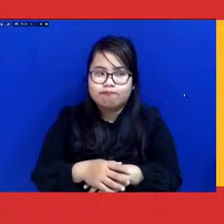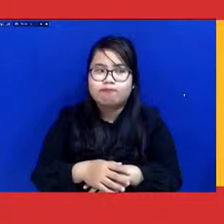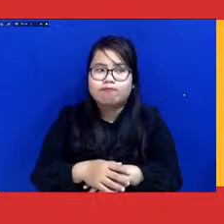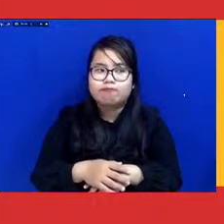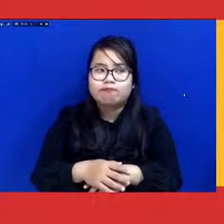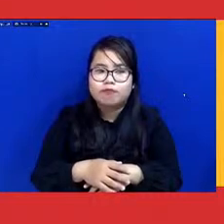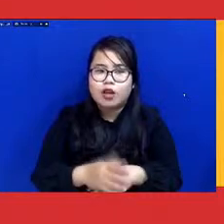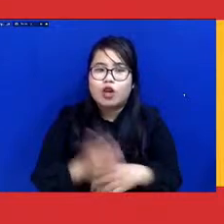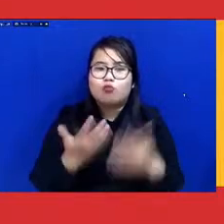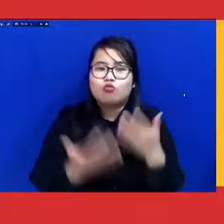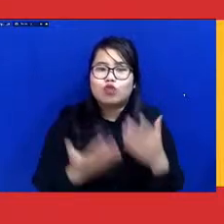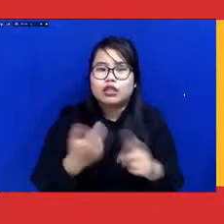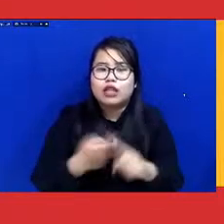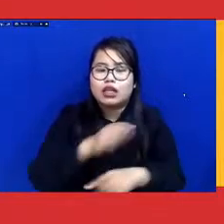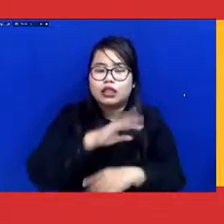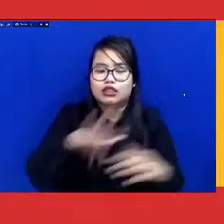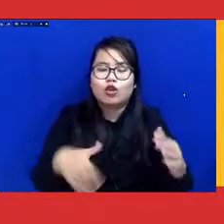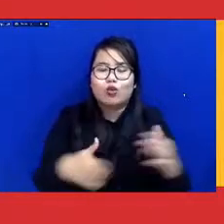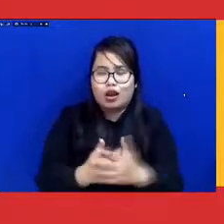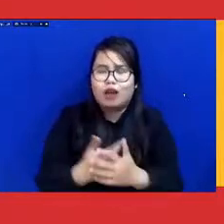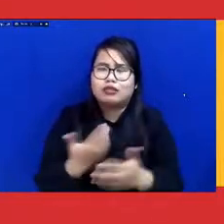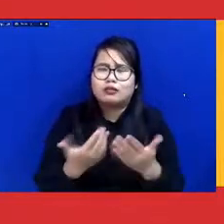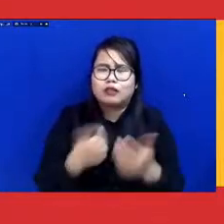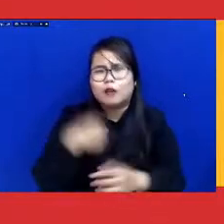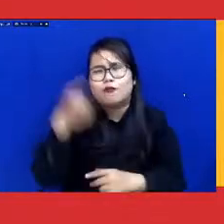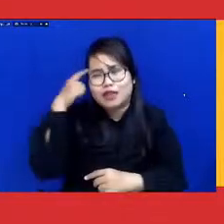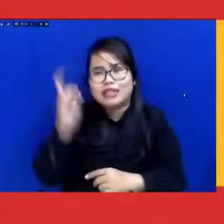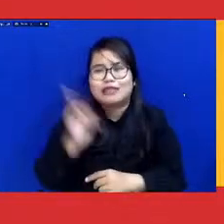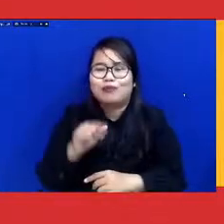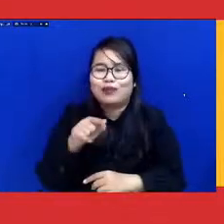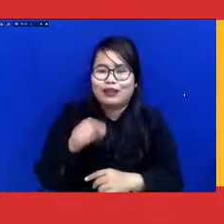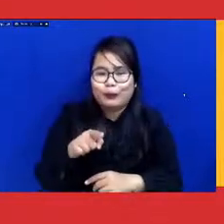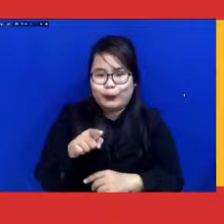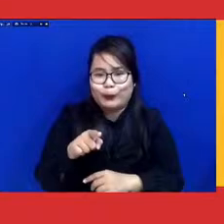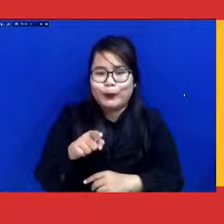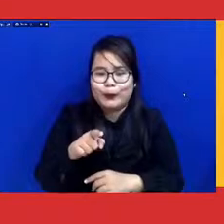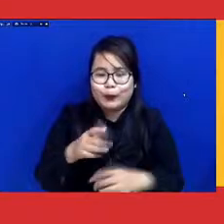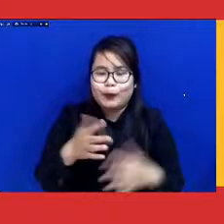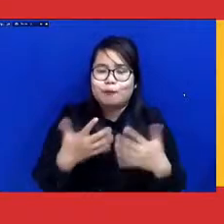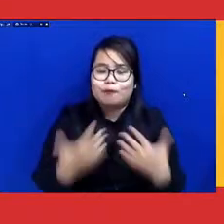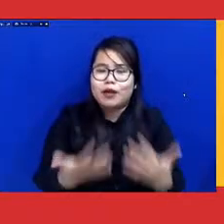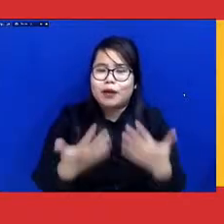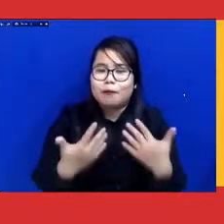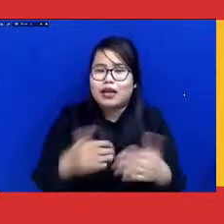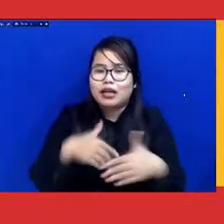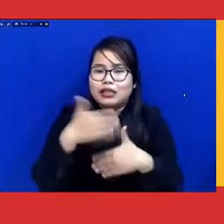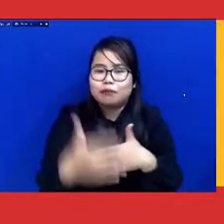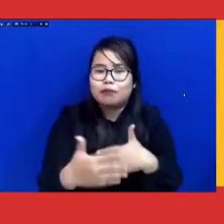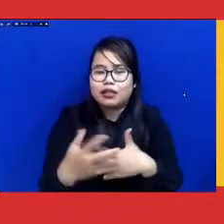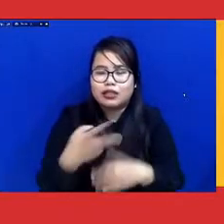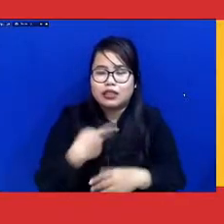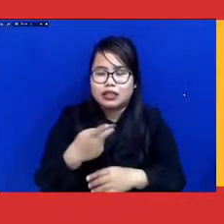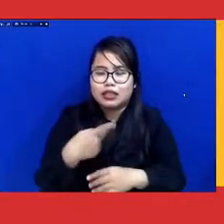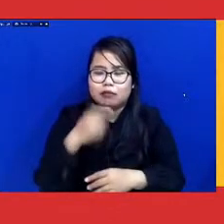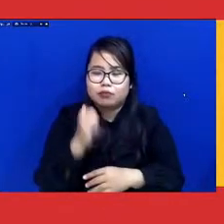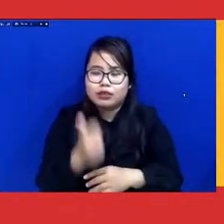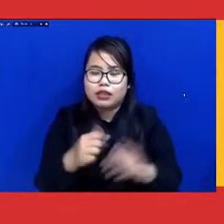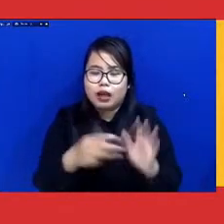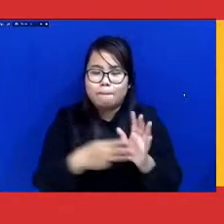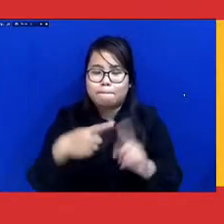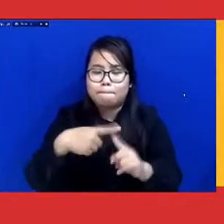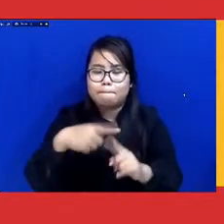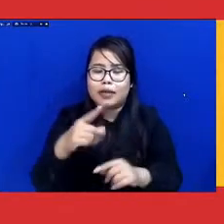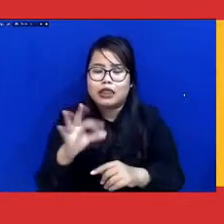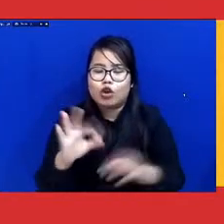secara menyeluruh saya kira ya seperti itulah bagaimana ke depan kita ingin metro ini dibangun